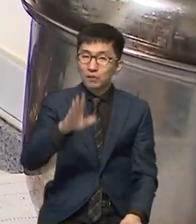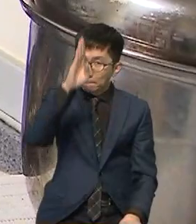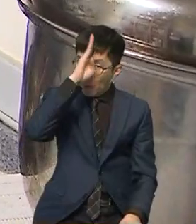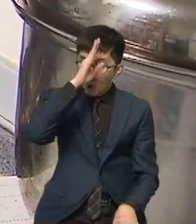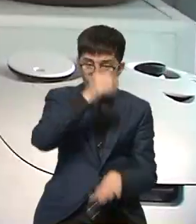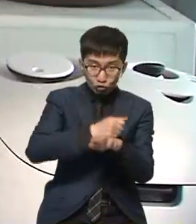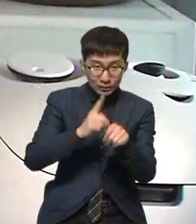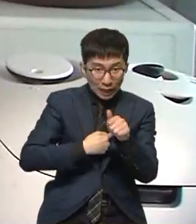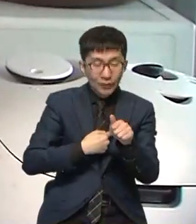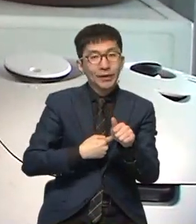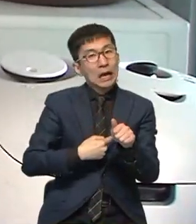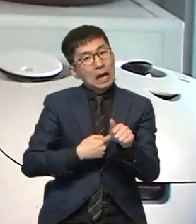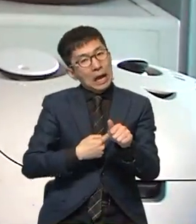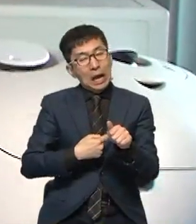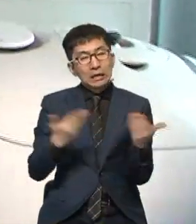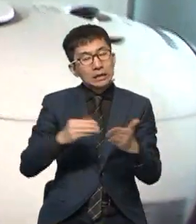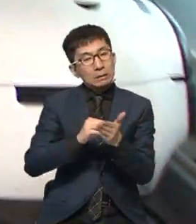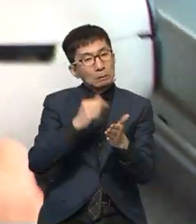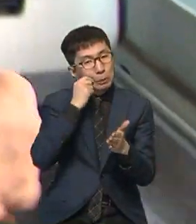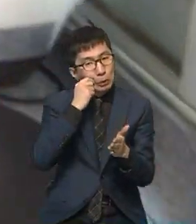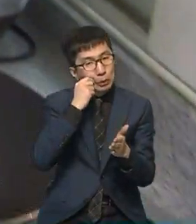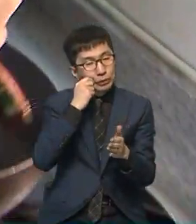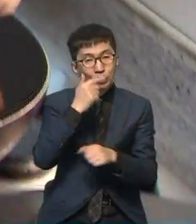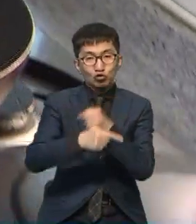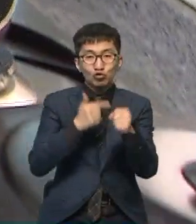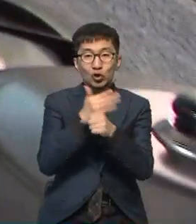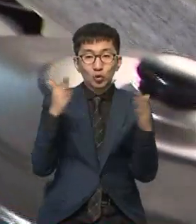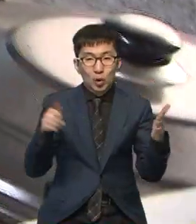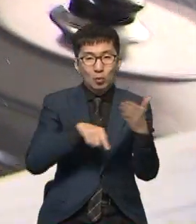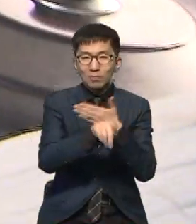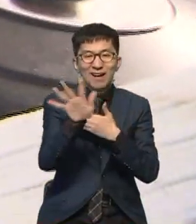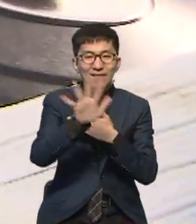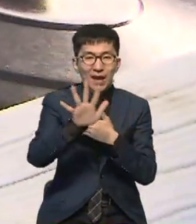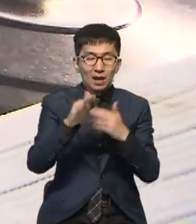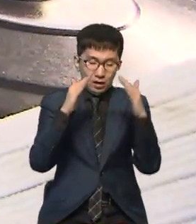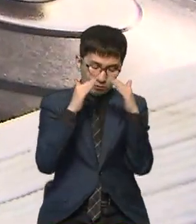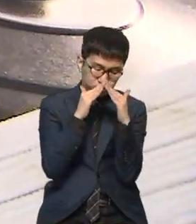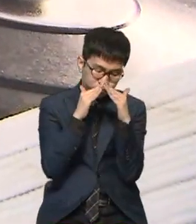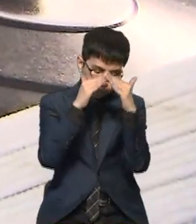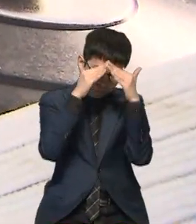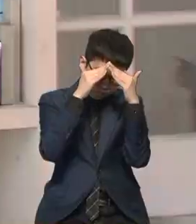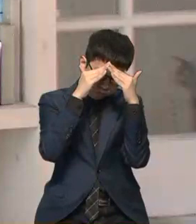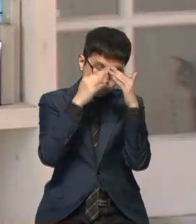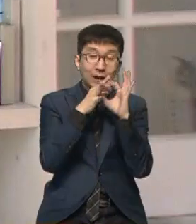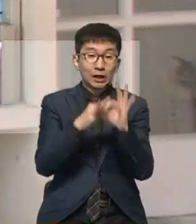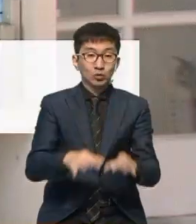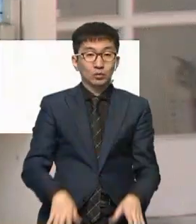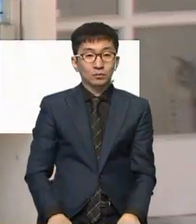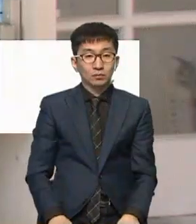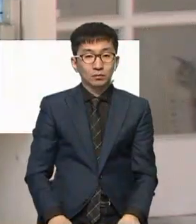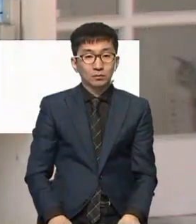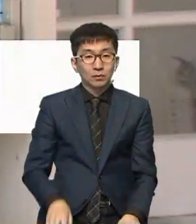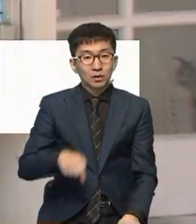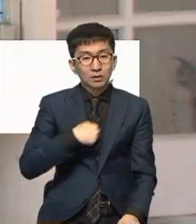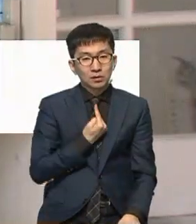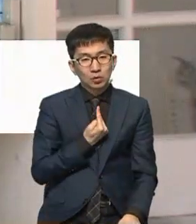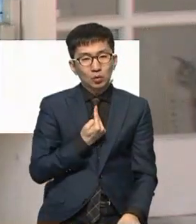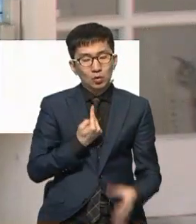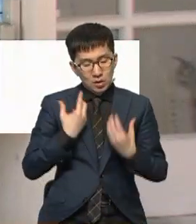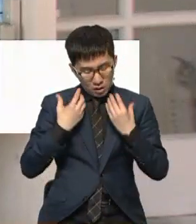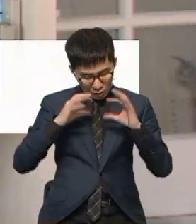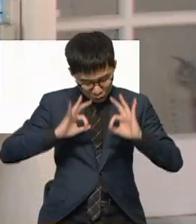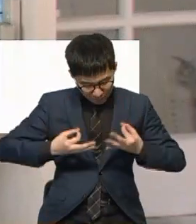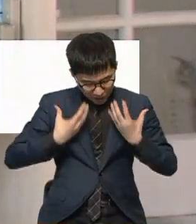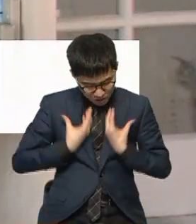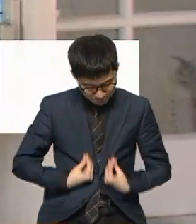씨도 6년 가까이 외부 활동을 거의 하지 않고 집안에서 주로 생활했습니다. 제 자신에 대한 스스로에 대한 희망감도